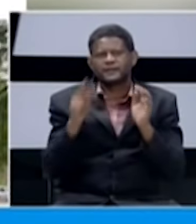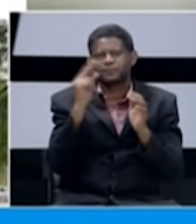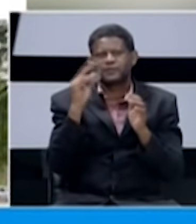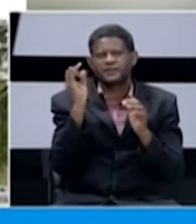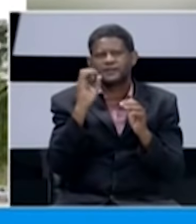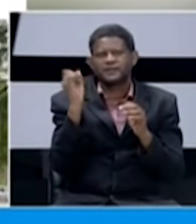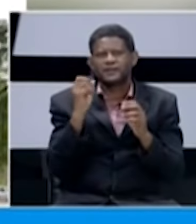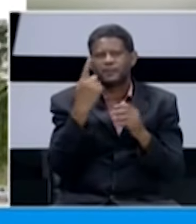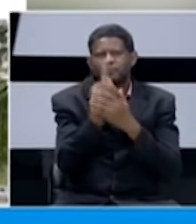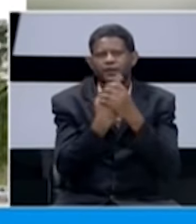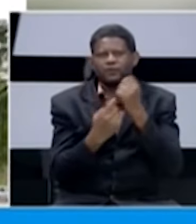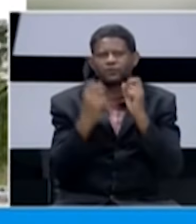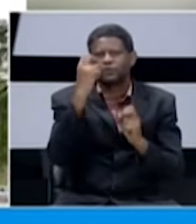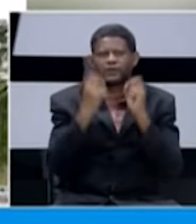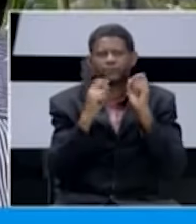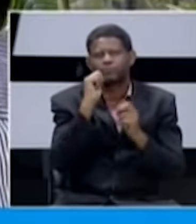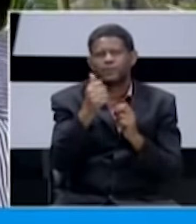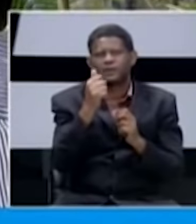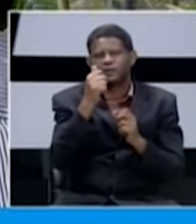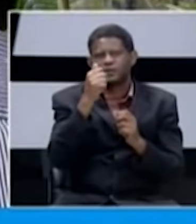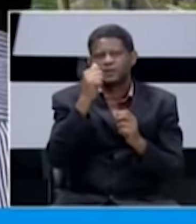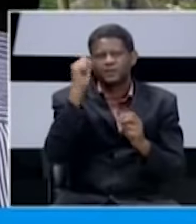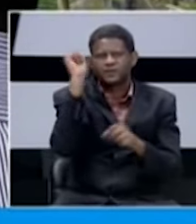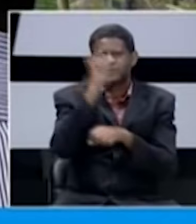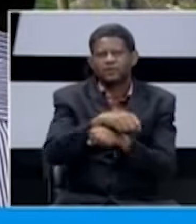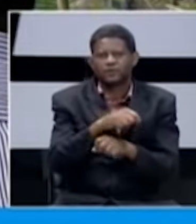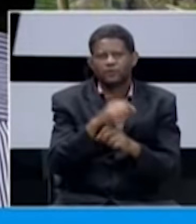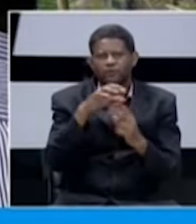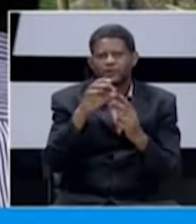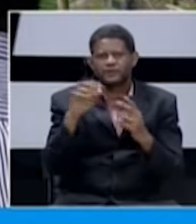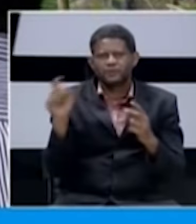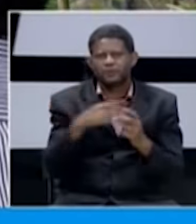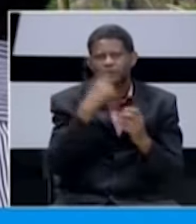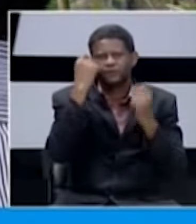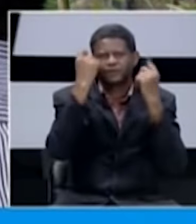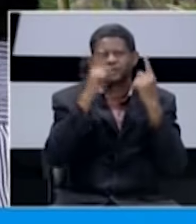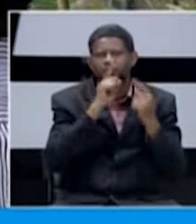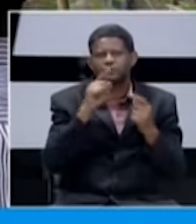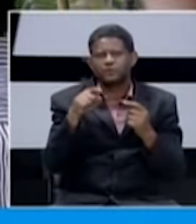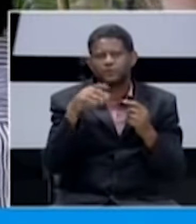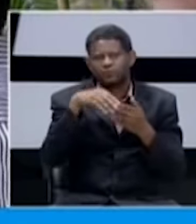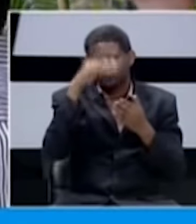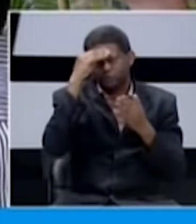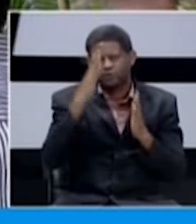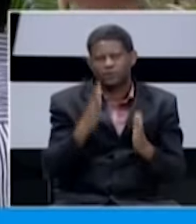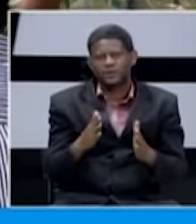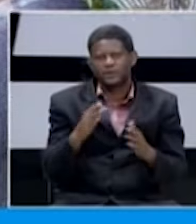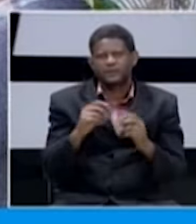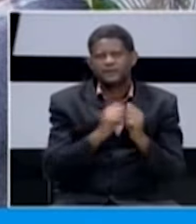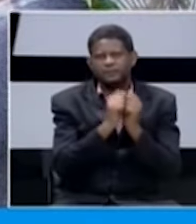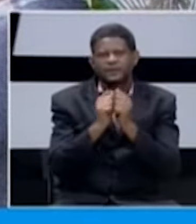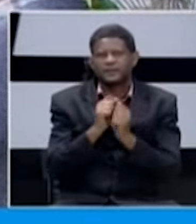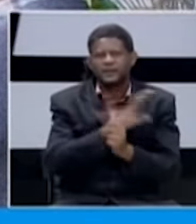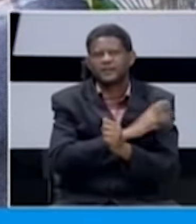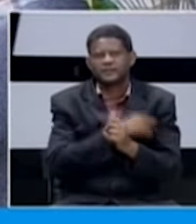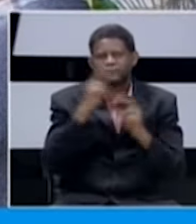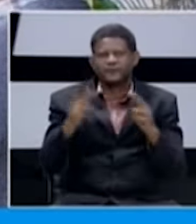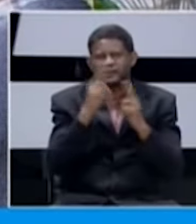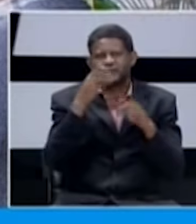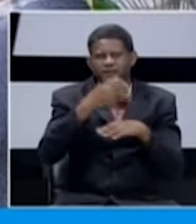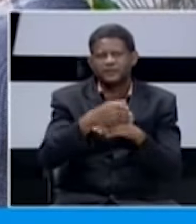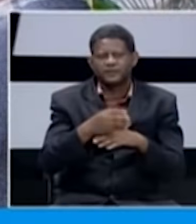በይኑ ተወዳዲሩ ባዕሉ ዝስዕረሉ መረፃ ምዃኑ ርዱ እዩ ዝበሉ እቶም ምሁራት ጥምረት ሓይልታት ፌደራሊስት ድሕሪ ምምስራት